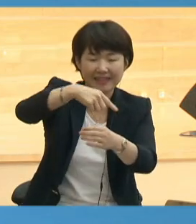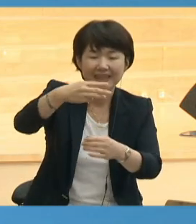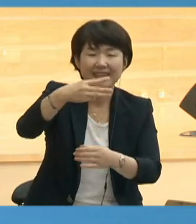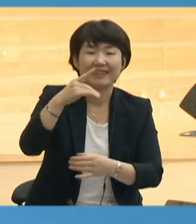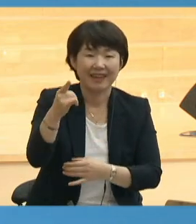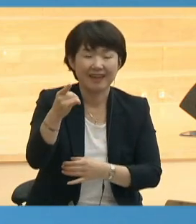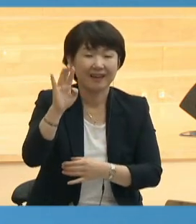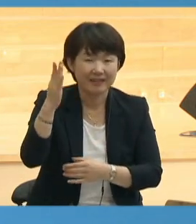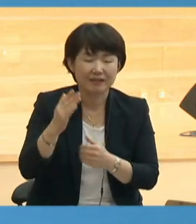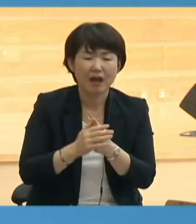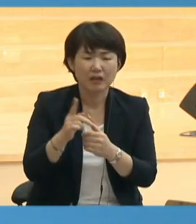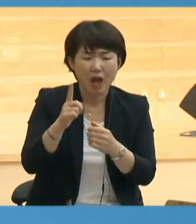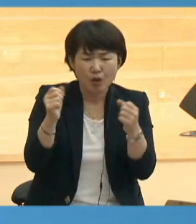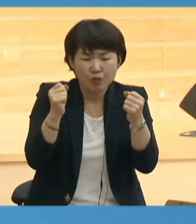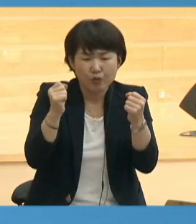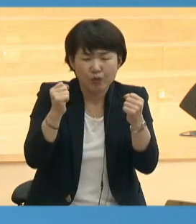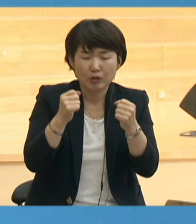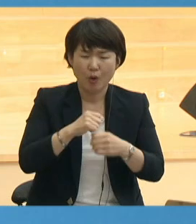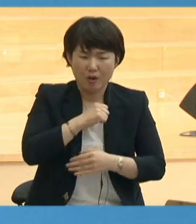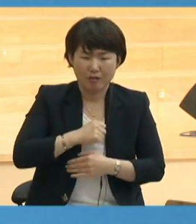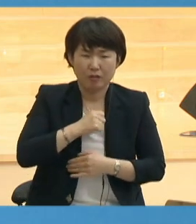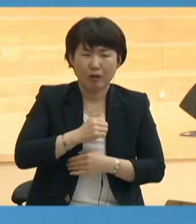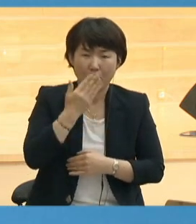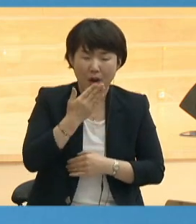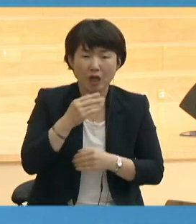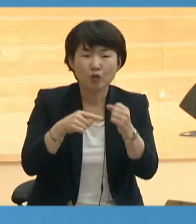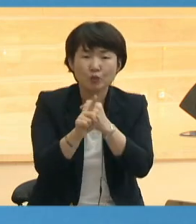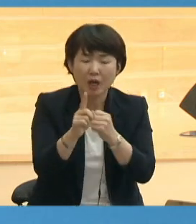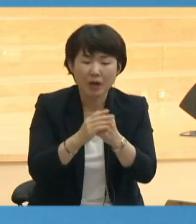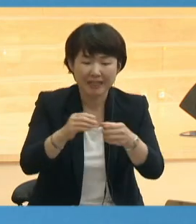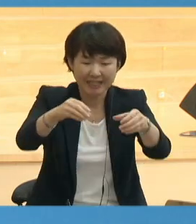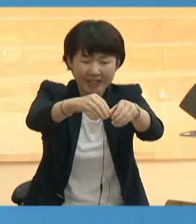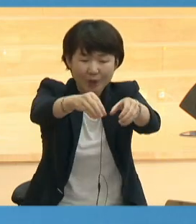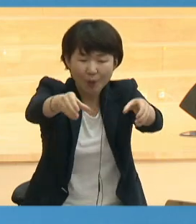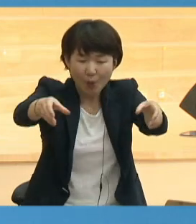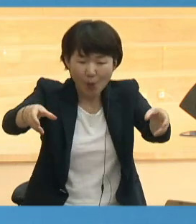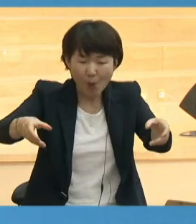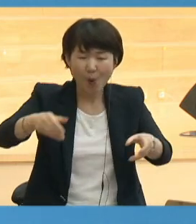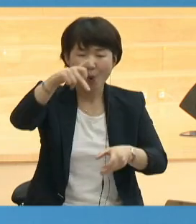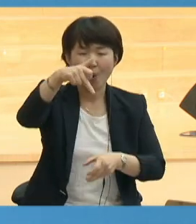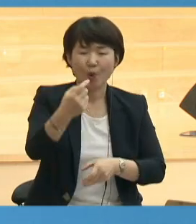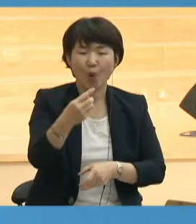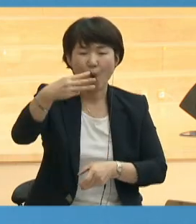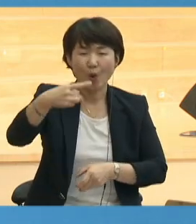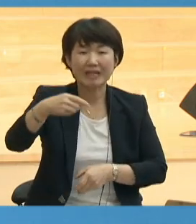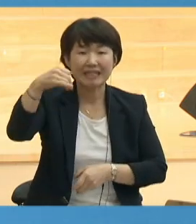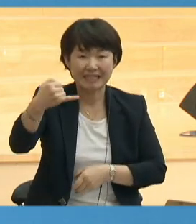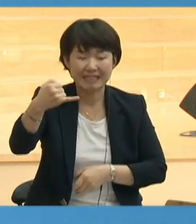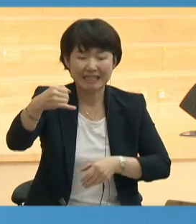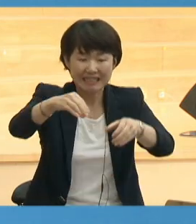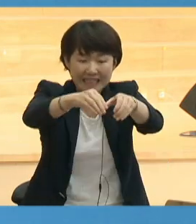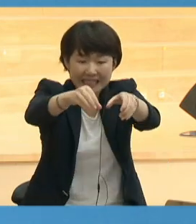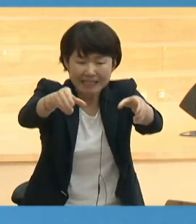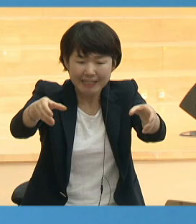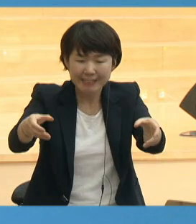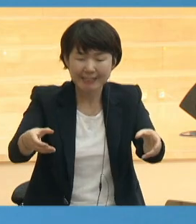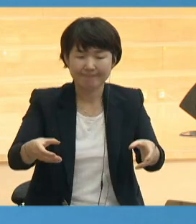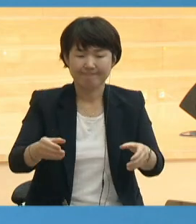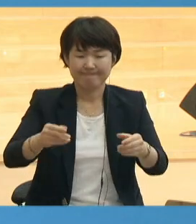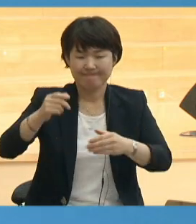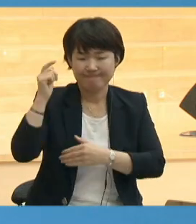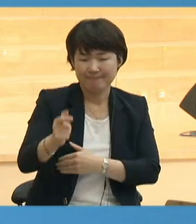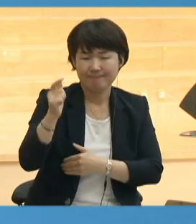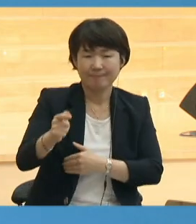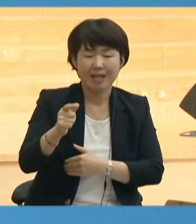견딜 수 있도록 어떻게 어 코를 9층 이 바깥에서 이걸 다 보안 이 연약한 물관 체관 을